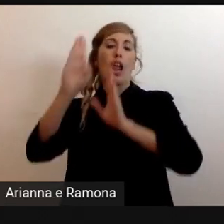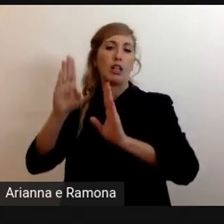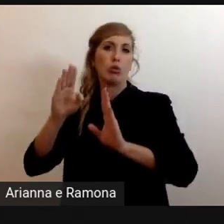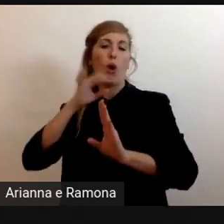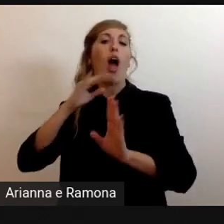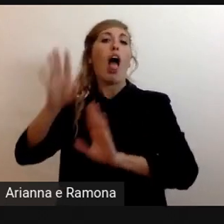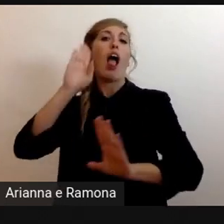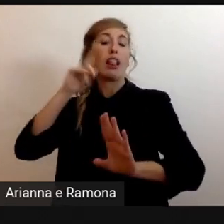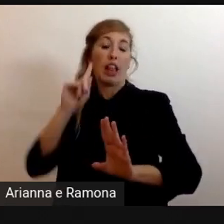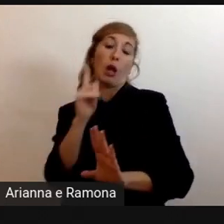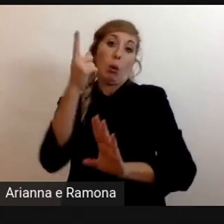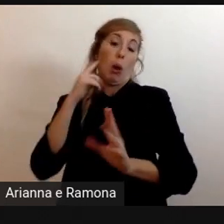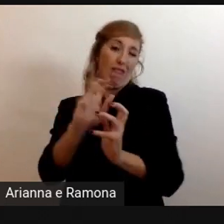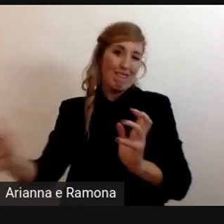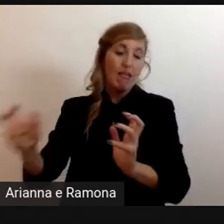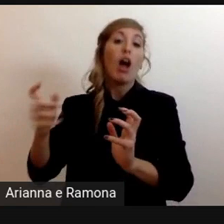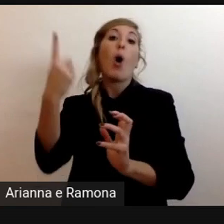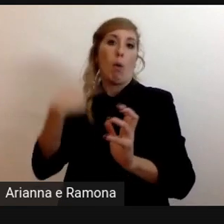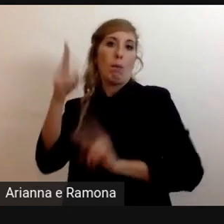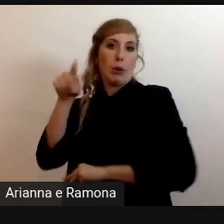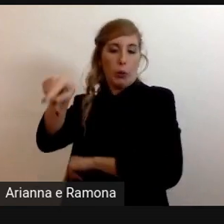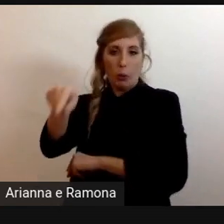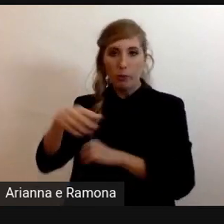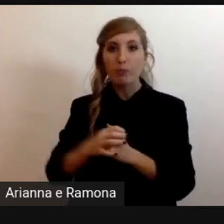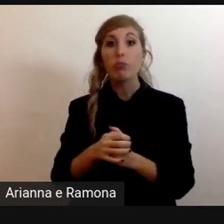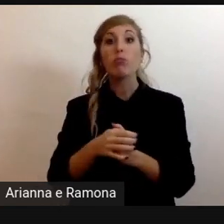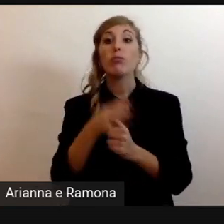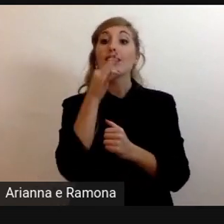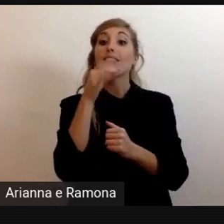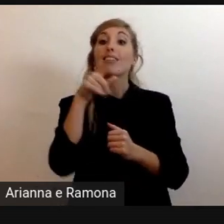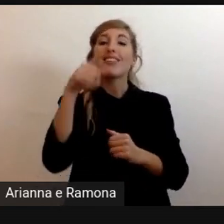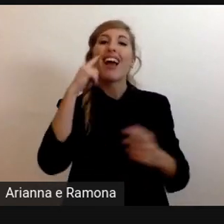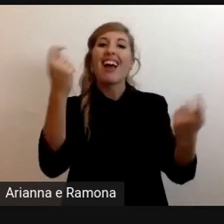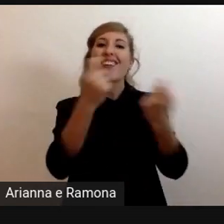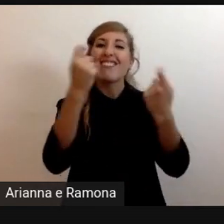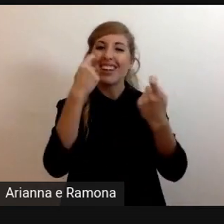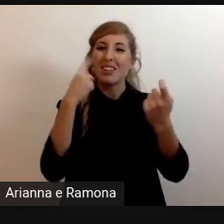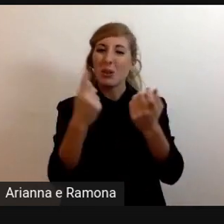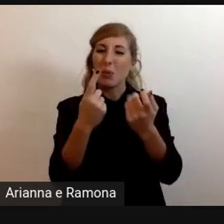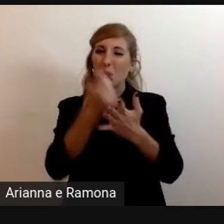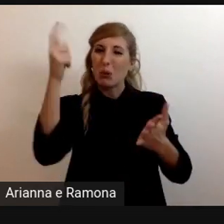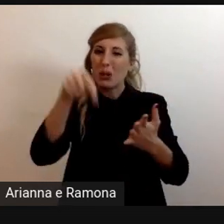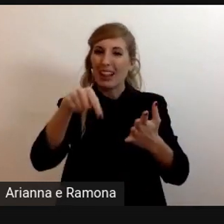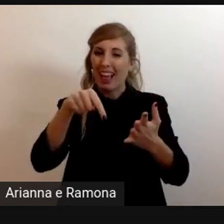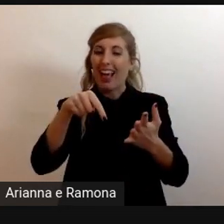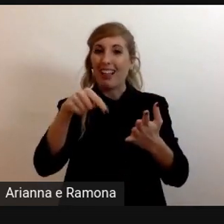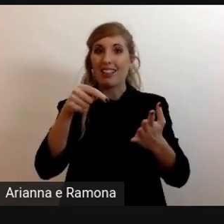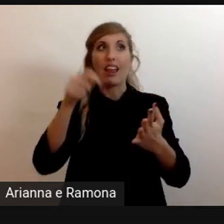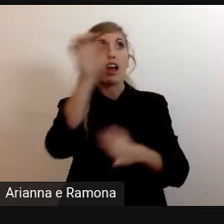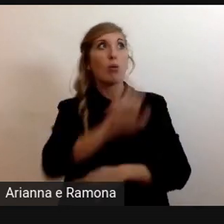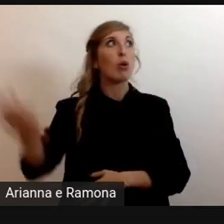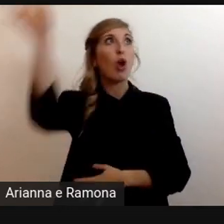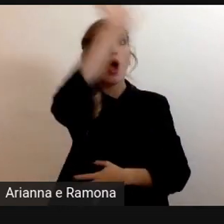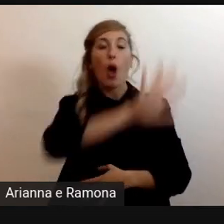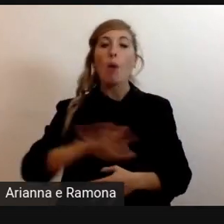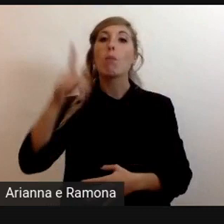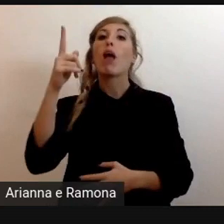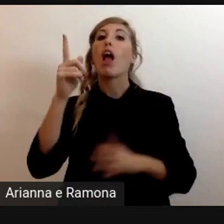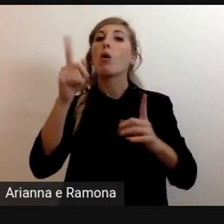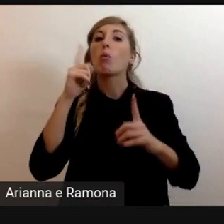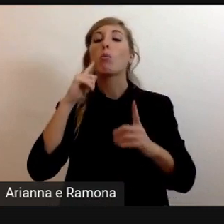che può né li uno degli eventi più importanti del festival europeo c'era la mostra